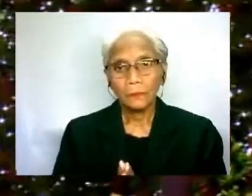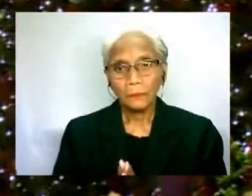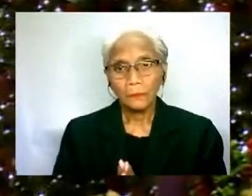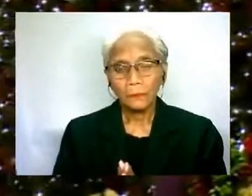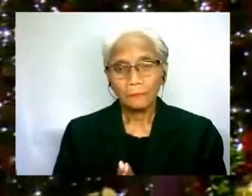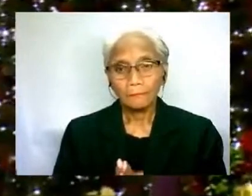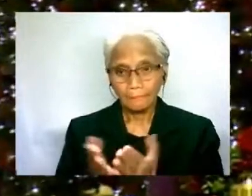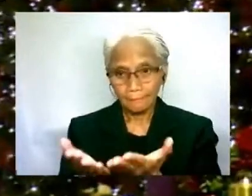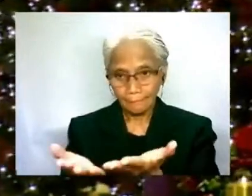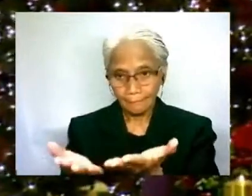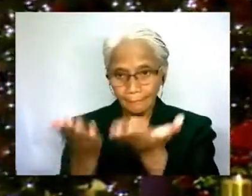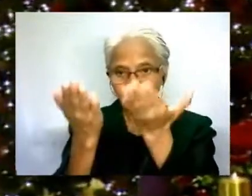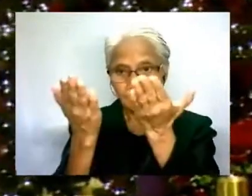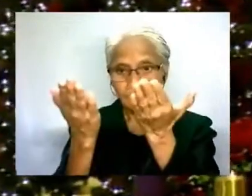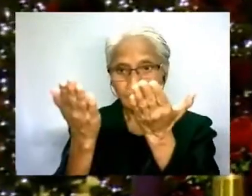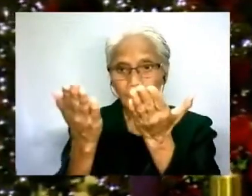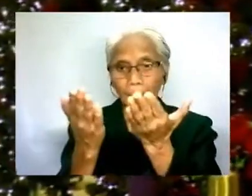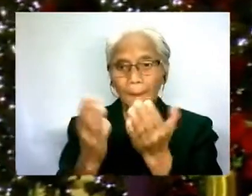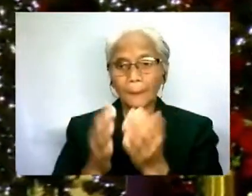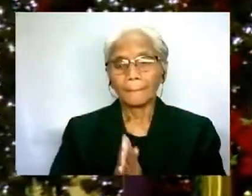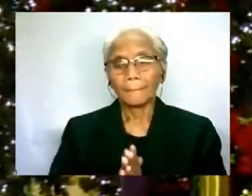Magsitayo ang lahat.